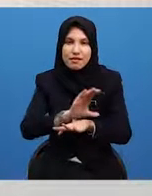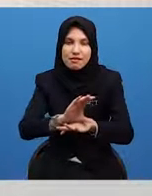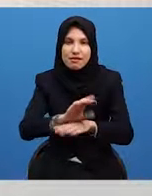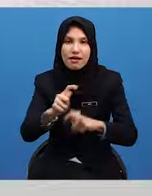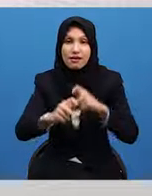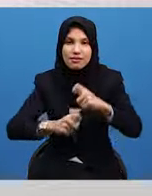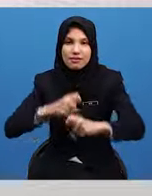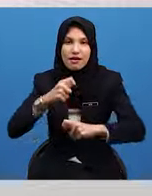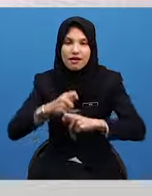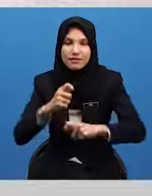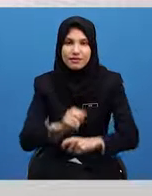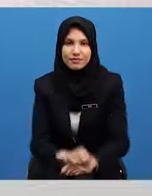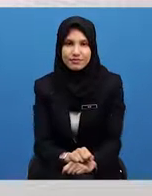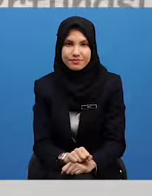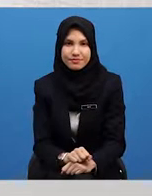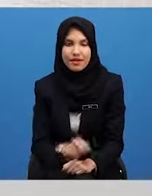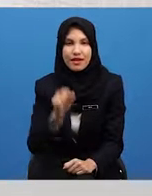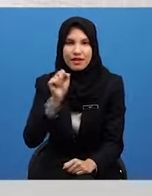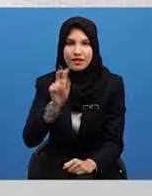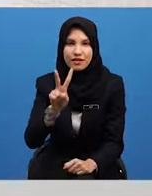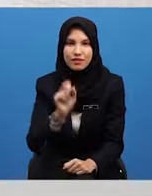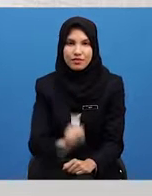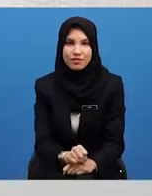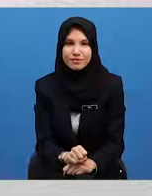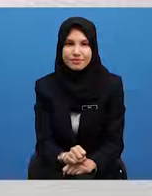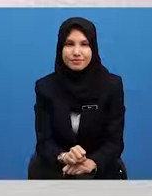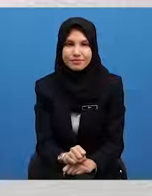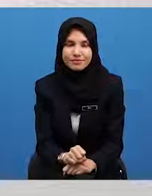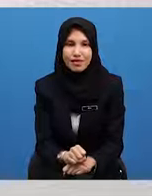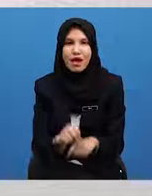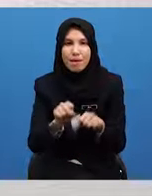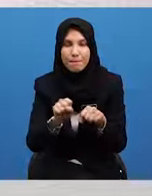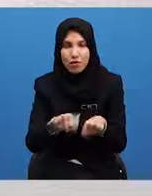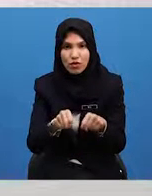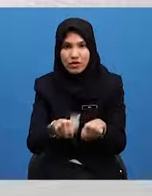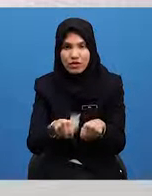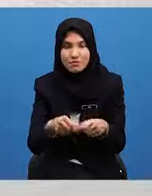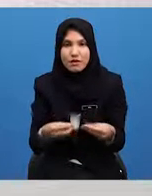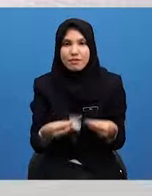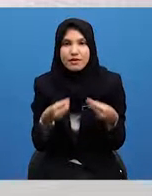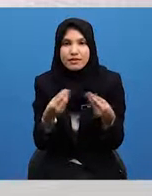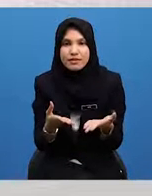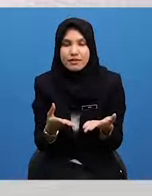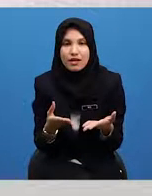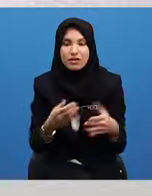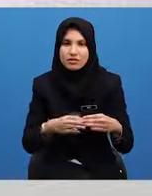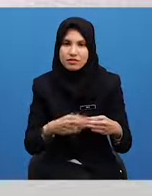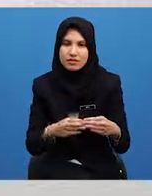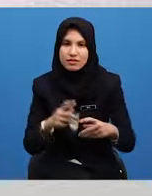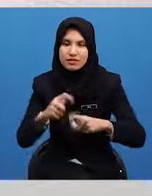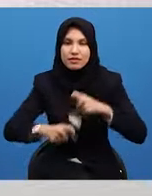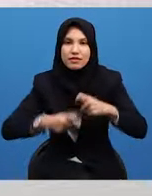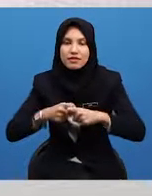kegunaan takal. Kedua, murid boleh menerangkan cara takal